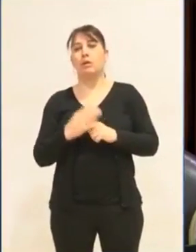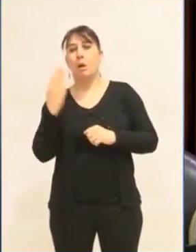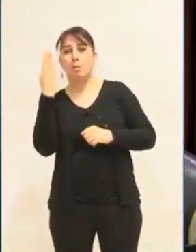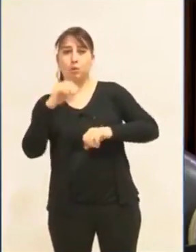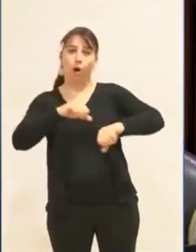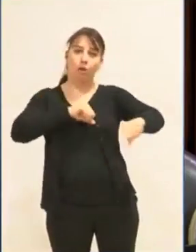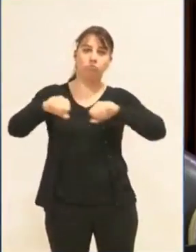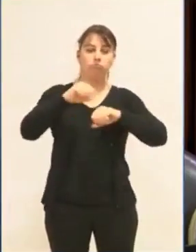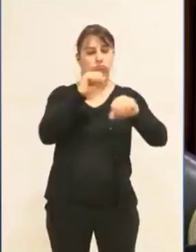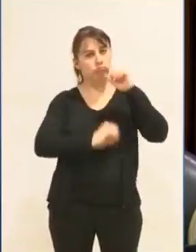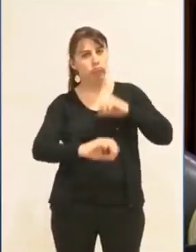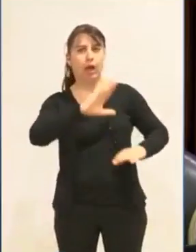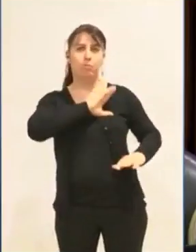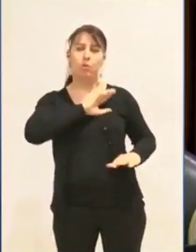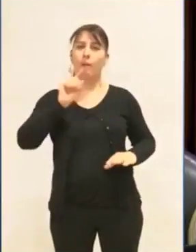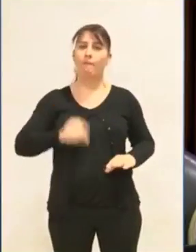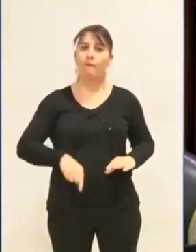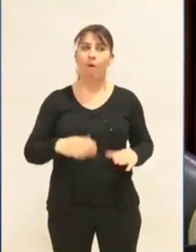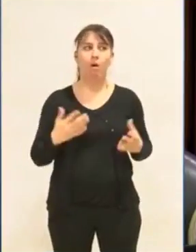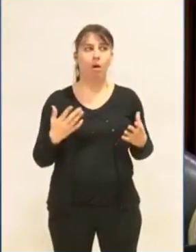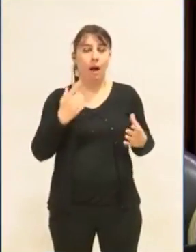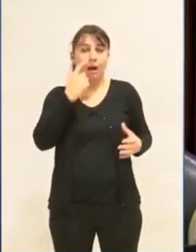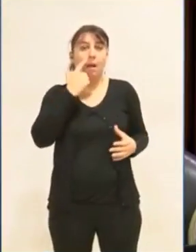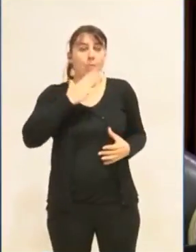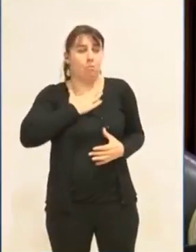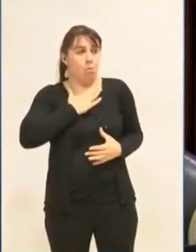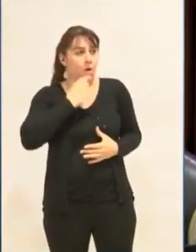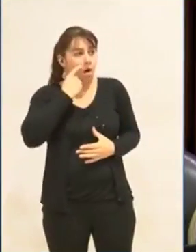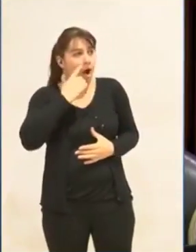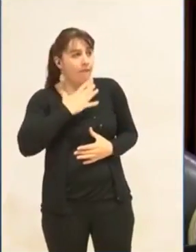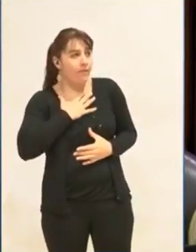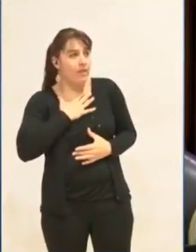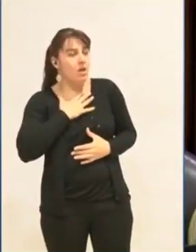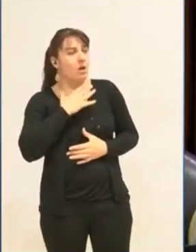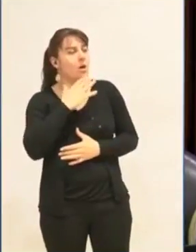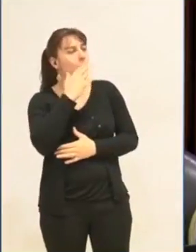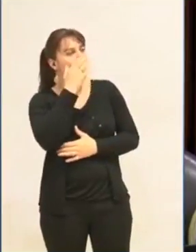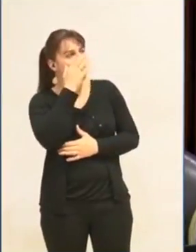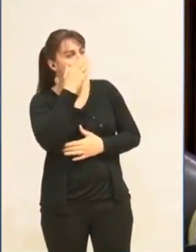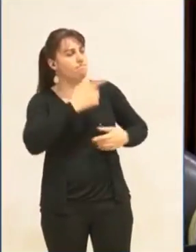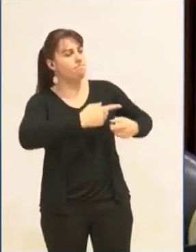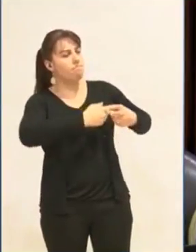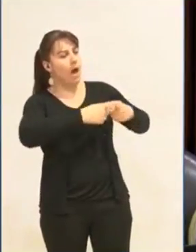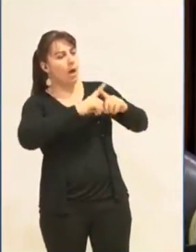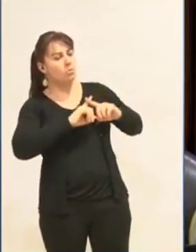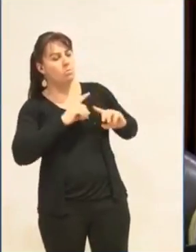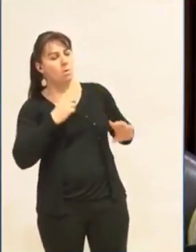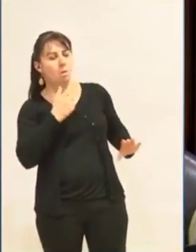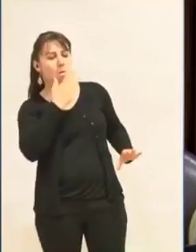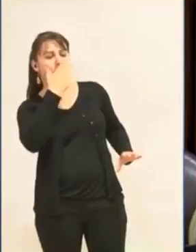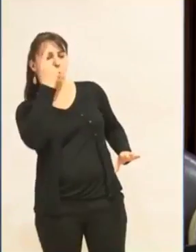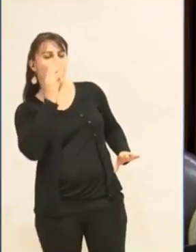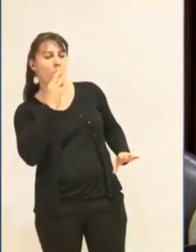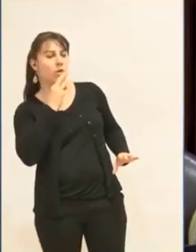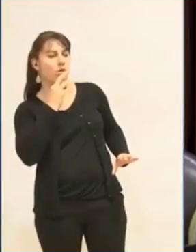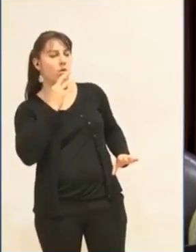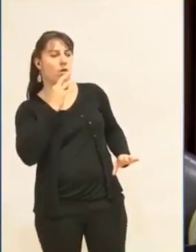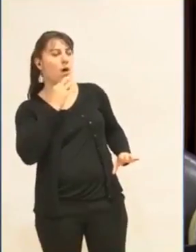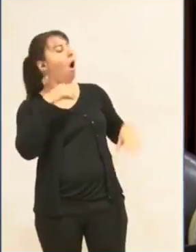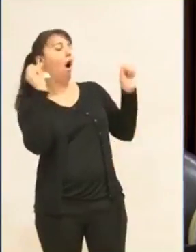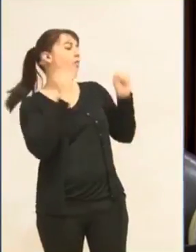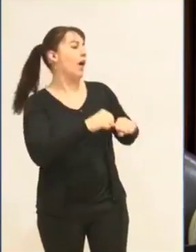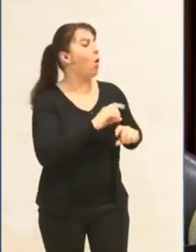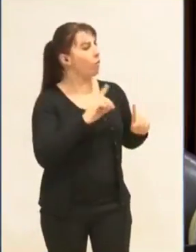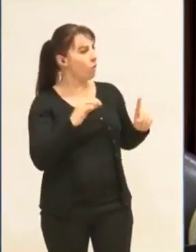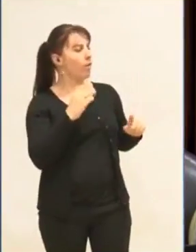agir en responsabilité, pour ce qui me concerne, je peux entendre ces arguments, ce qui ne veut pas dire que je les fais miens, mais